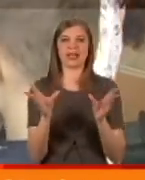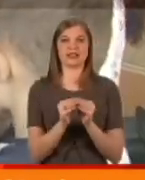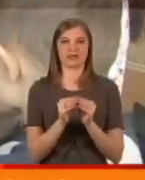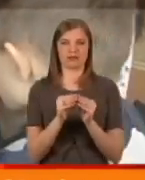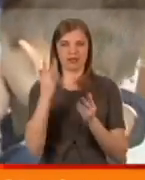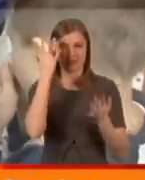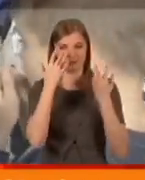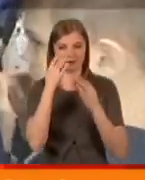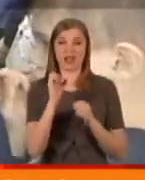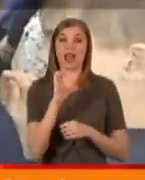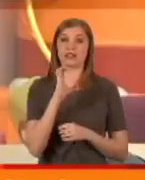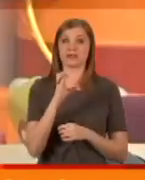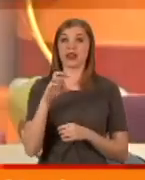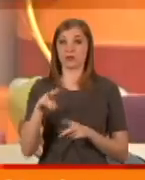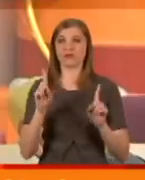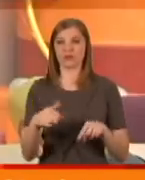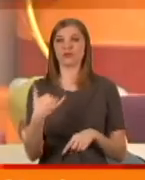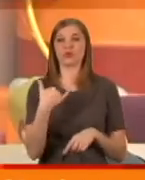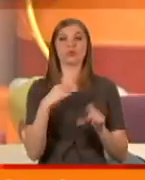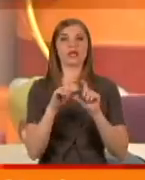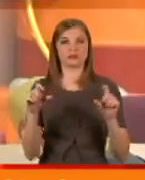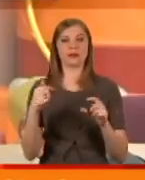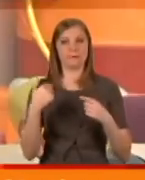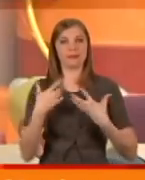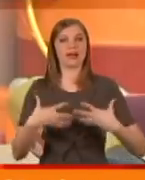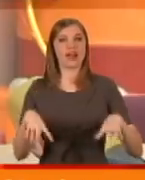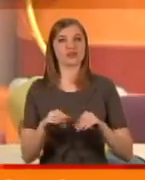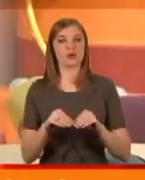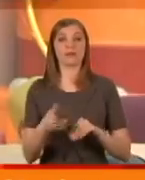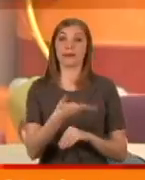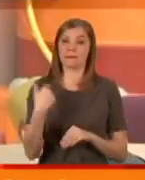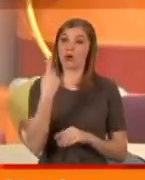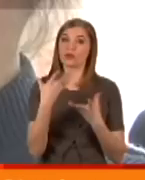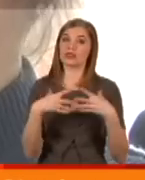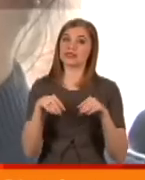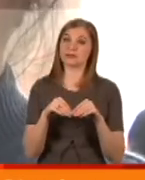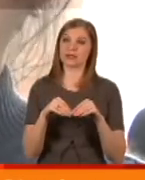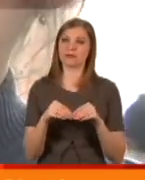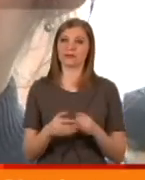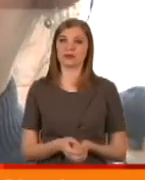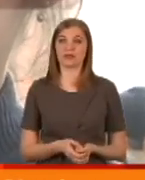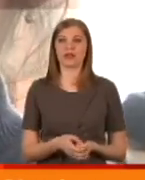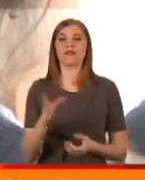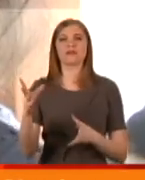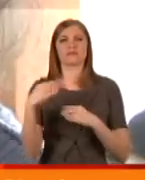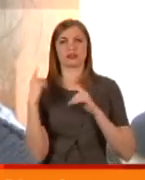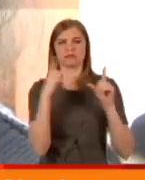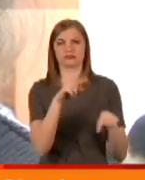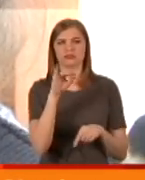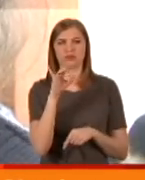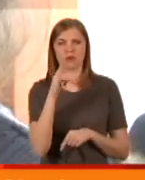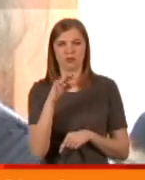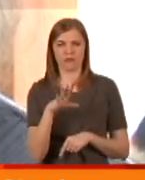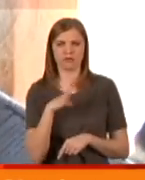хвилі Світлана Миколаївна теж в нас гасло ми разом Ми одна сім'я одна родина у нас на моїх Пірогова їздила